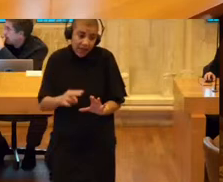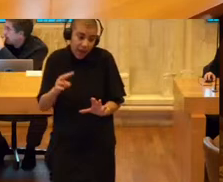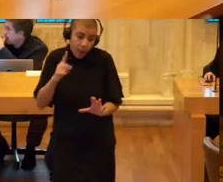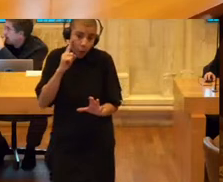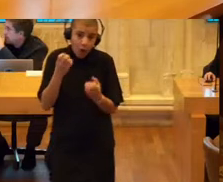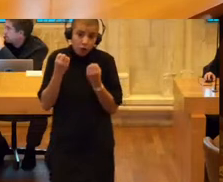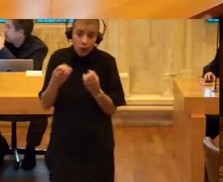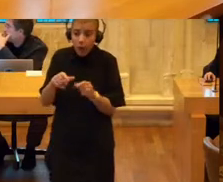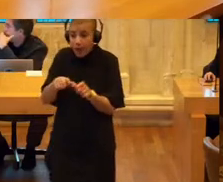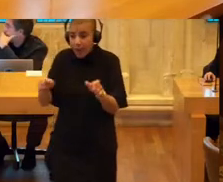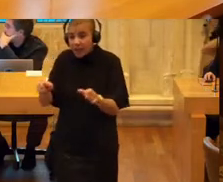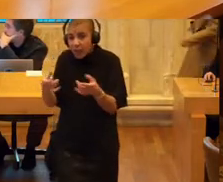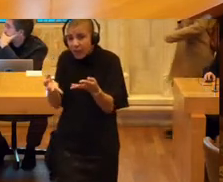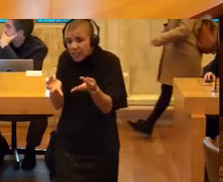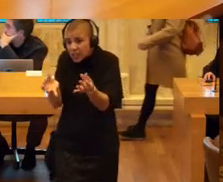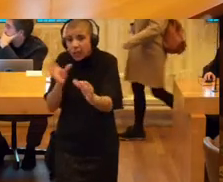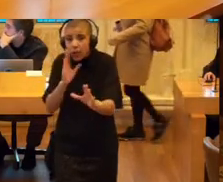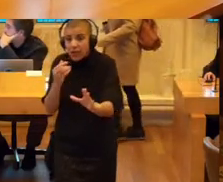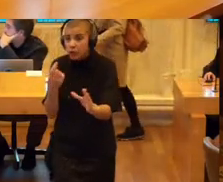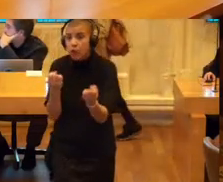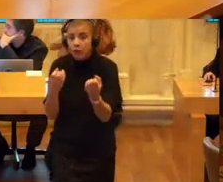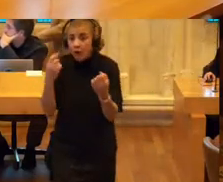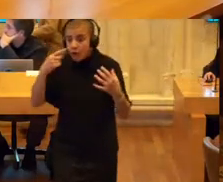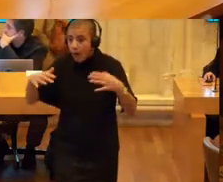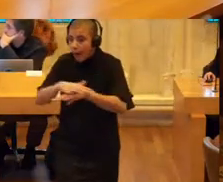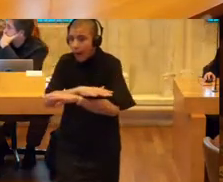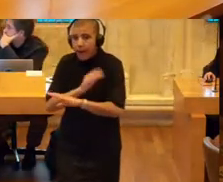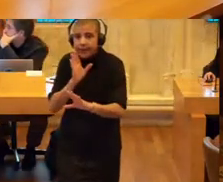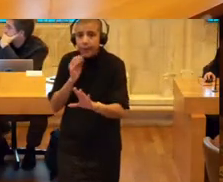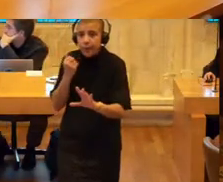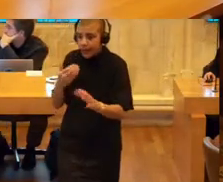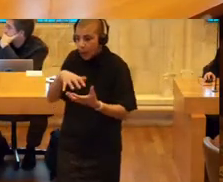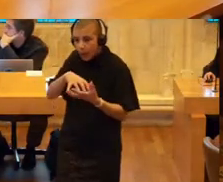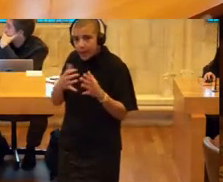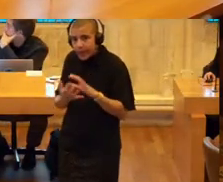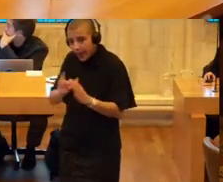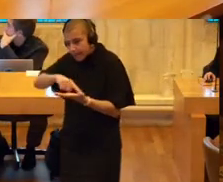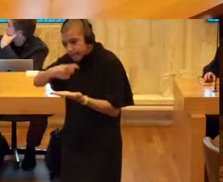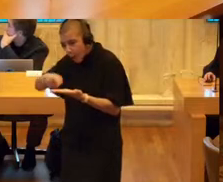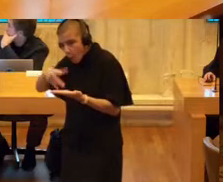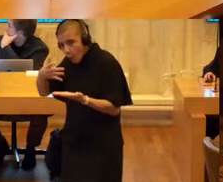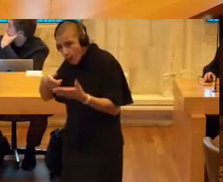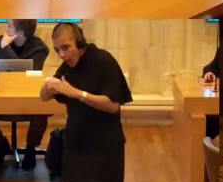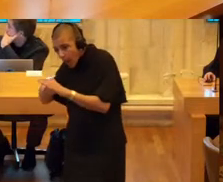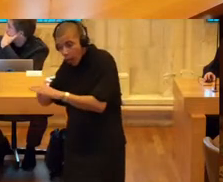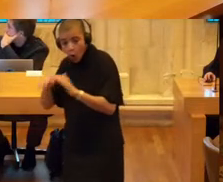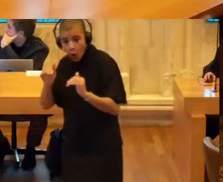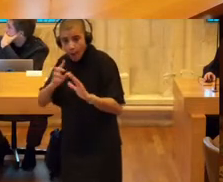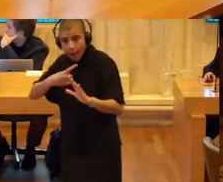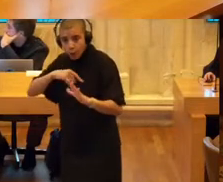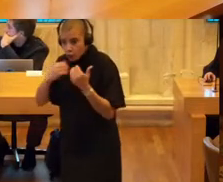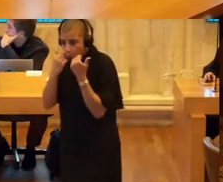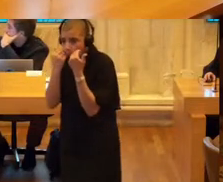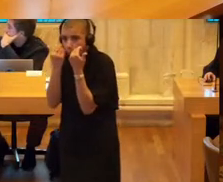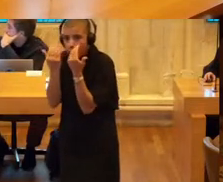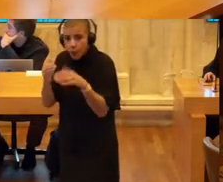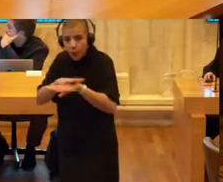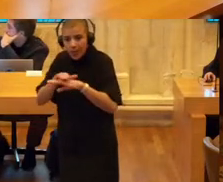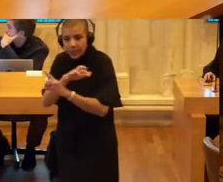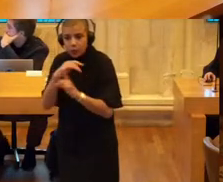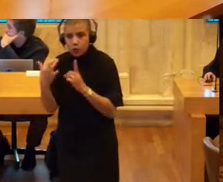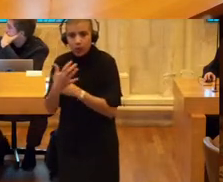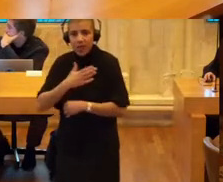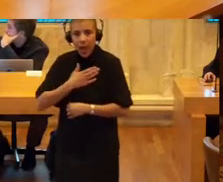souvent en partie invisibles. Donc c'est compliqué. On n'a pas à rougir pour autant de notre politique sociale, je le